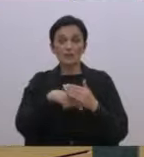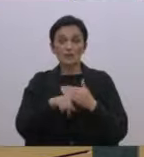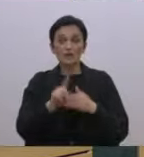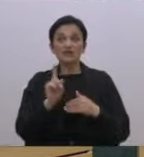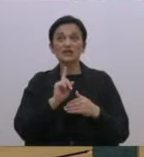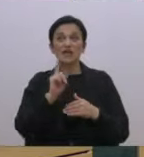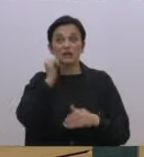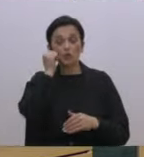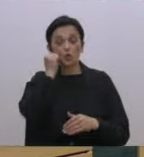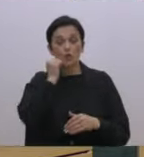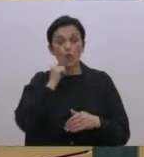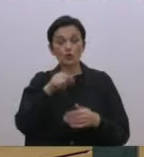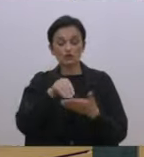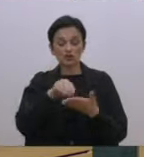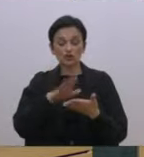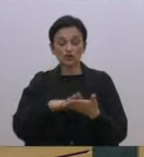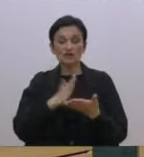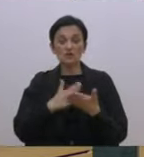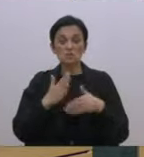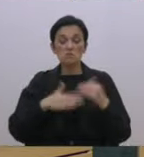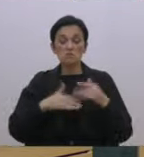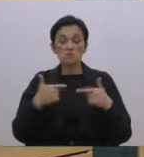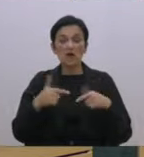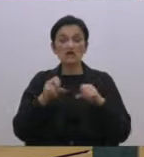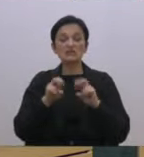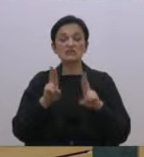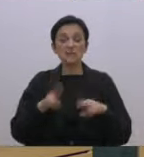რაც მოძველებული ჩანაწერია, რადგან პრაქტიკაში